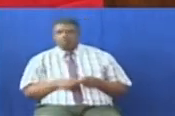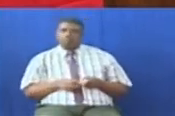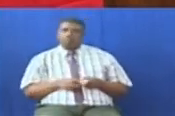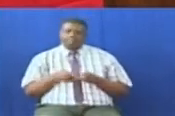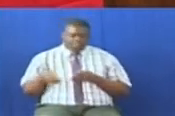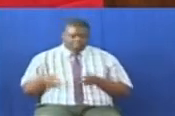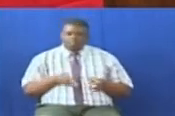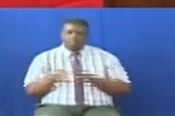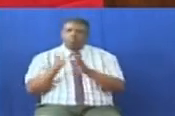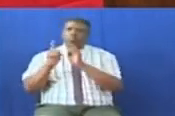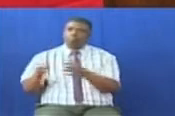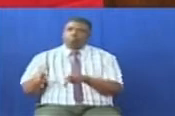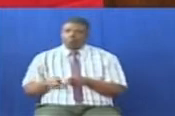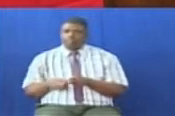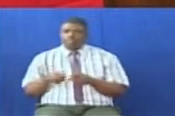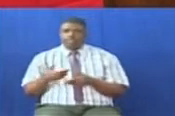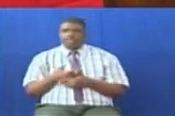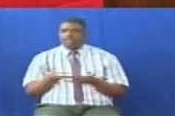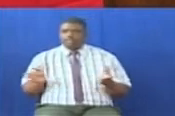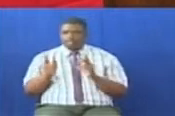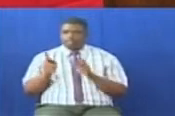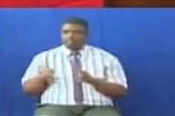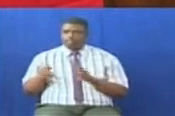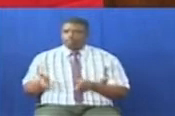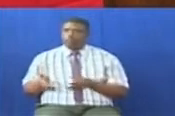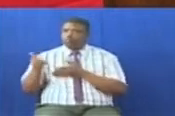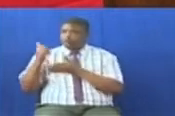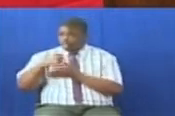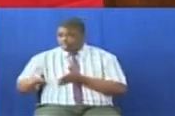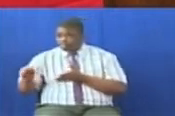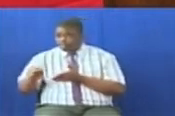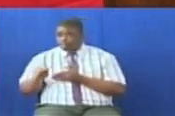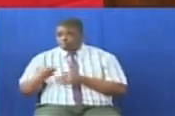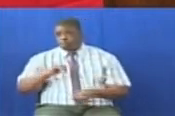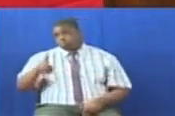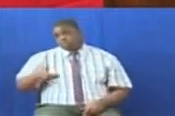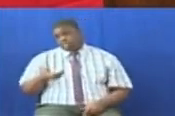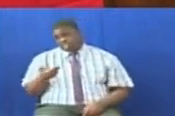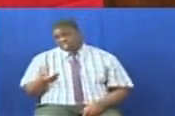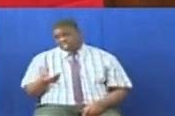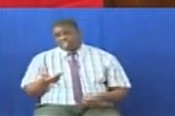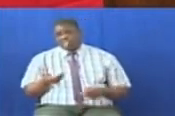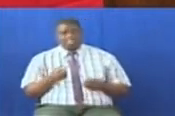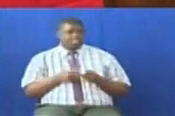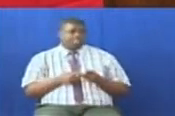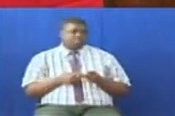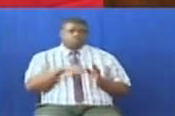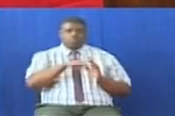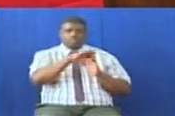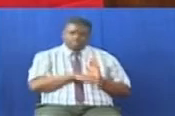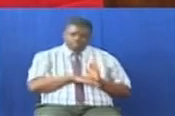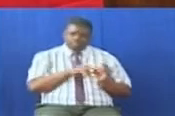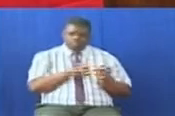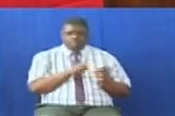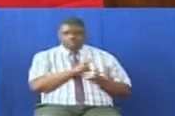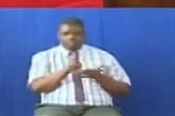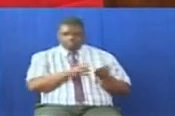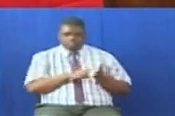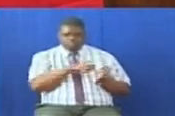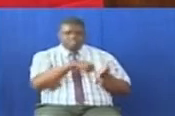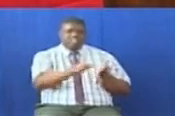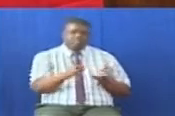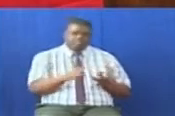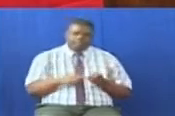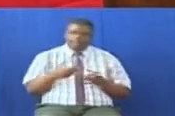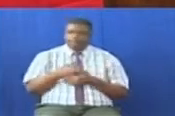mfumo ambao hata kama hatutakuwa tunaweza kuwalipa kwa mwezi, hata kama tutaweka utaratibu kwamba halmashauri ziwalipe, lakini